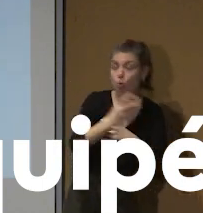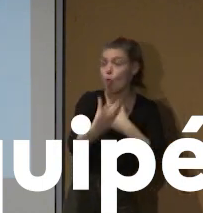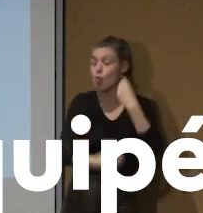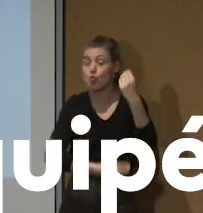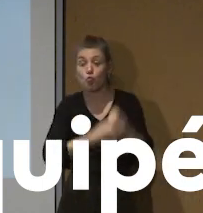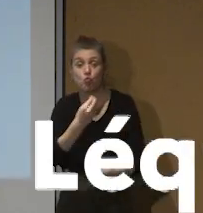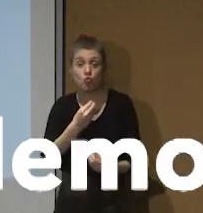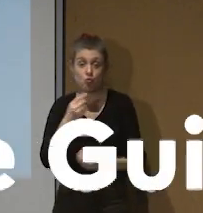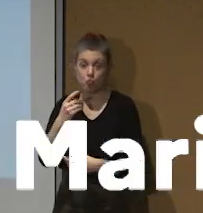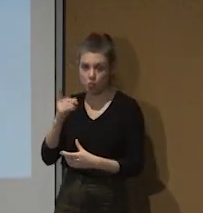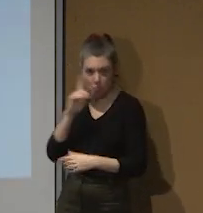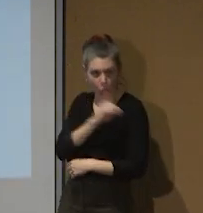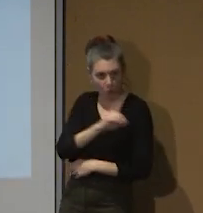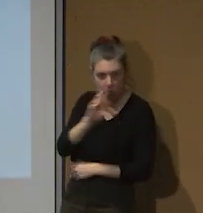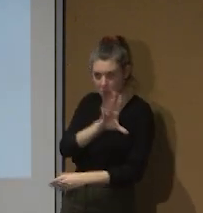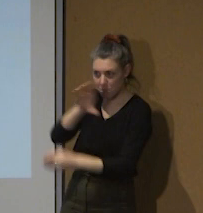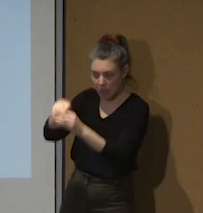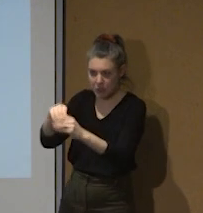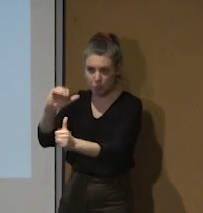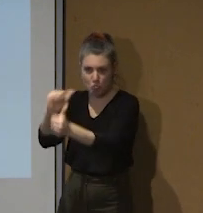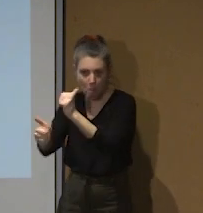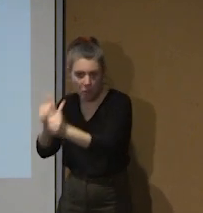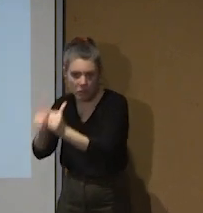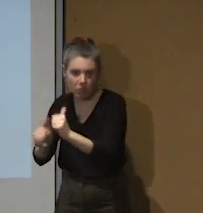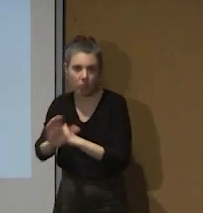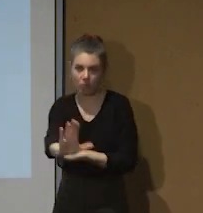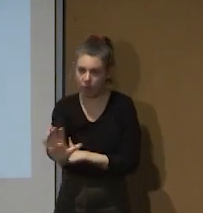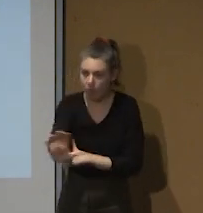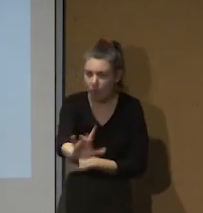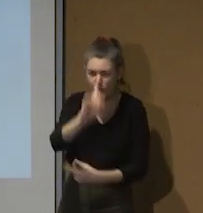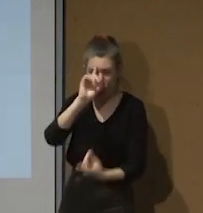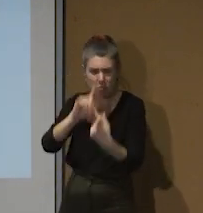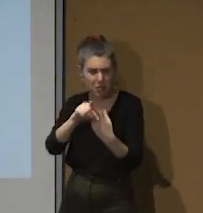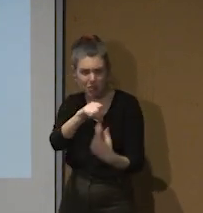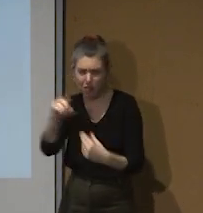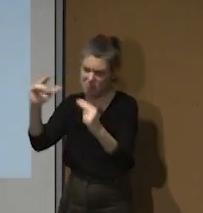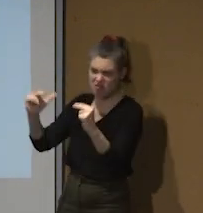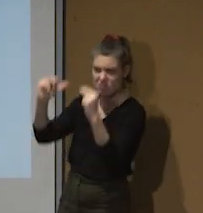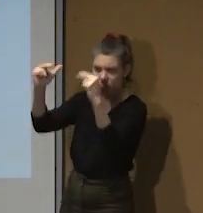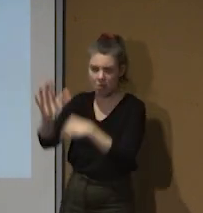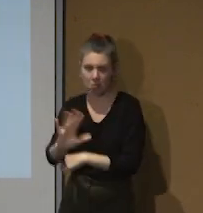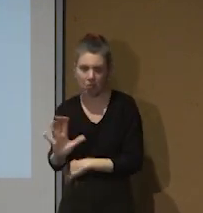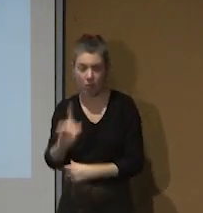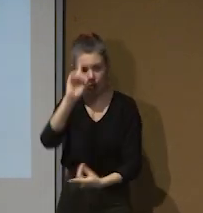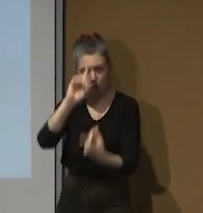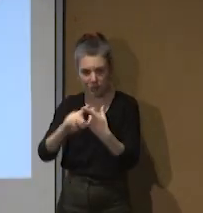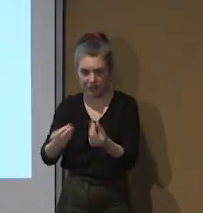plus compétitive, mais pas forcément. Le but n'est pas de faire de la performance, le but est d'apporter un bienfait au niveau du